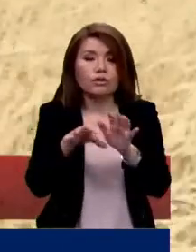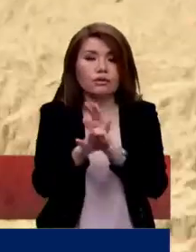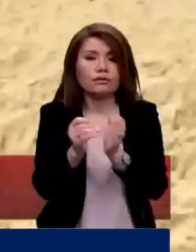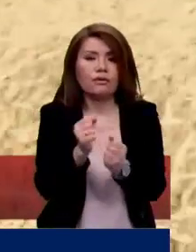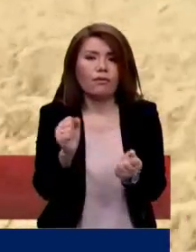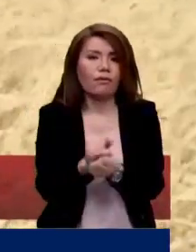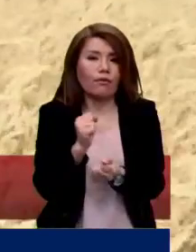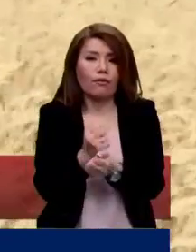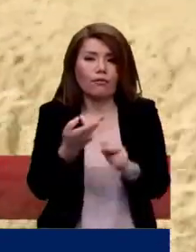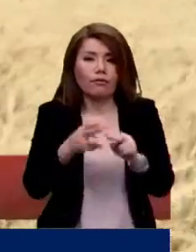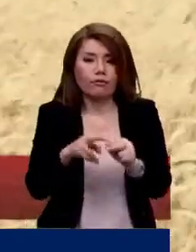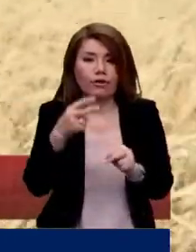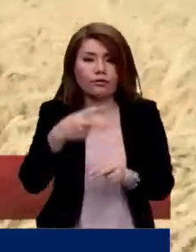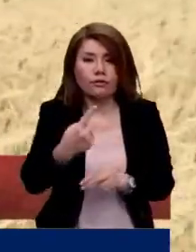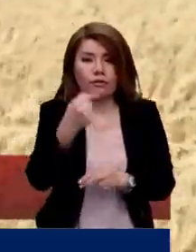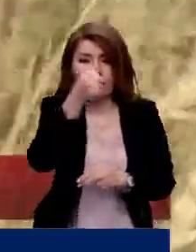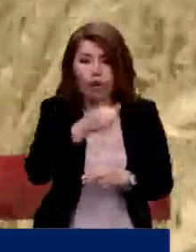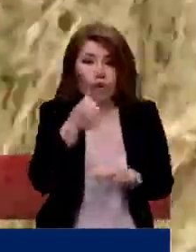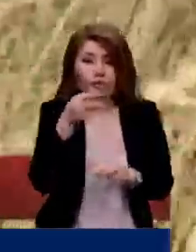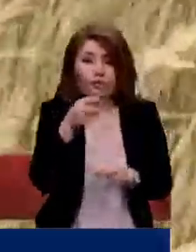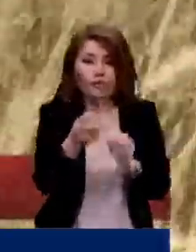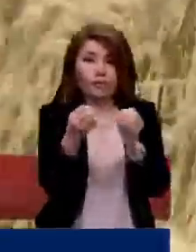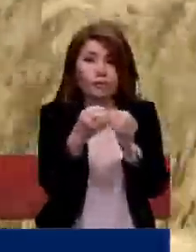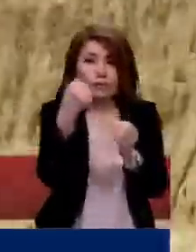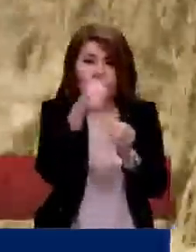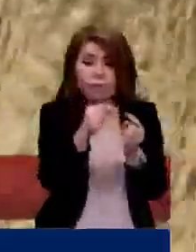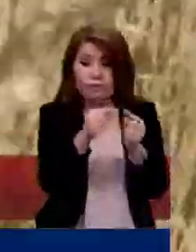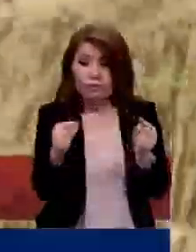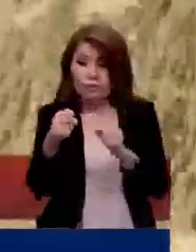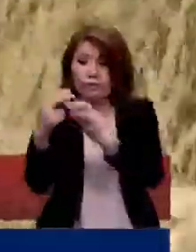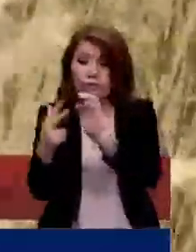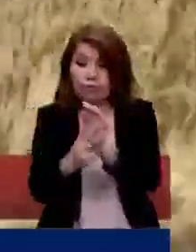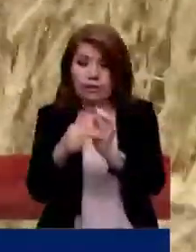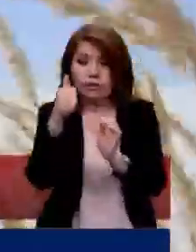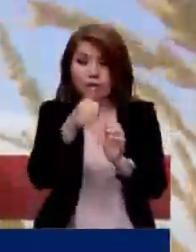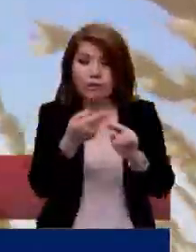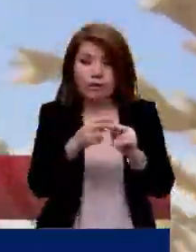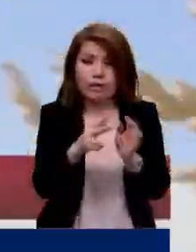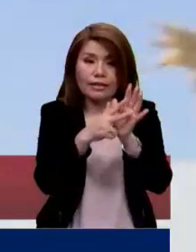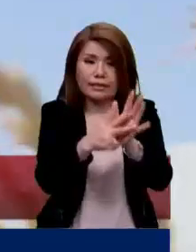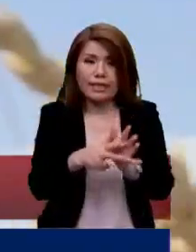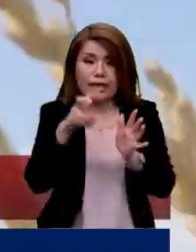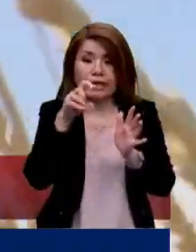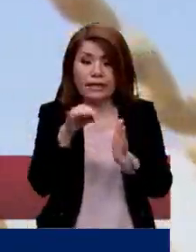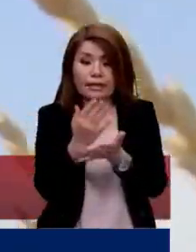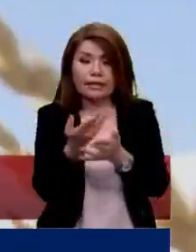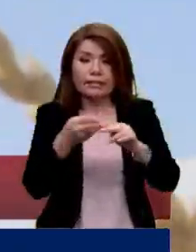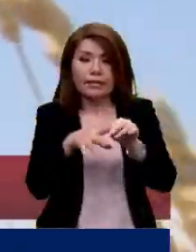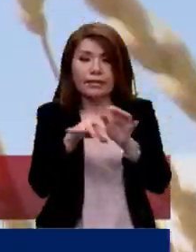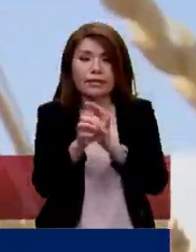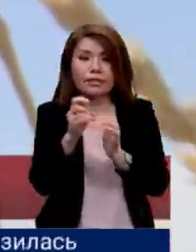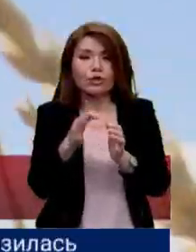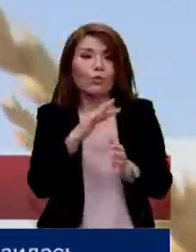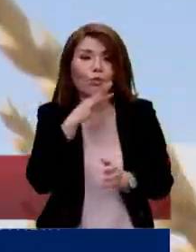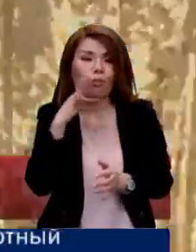21-ші ғасырда табиғат таң қалдырумен келеді. 2010-шы жылдан 18-ші жылға дейін, яғни 8 жыл бойы тобыл дихандары мол